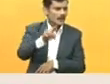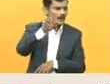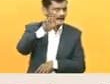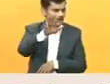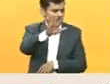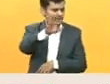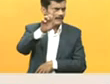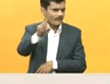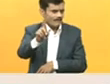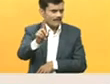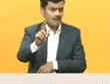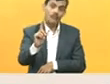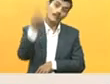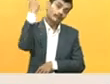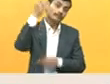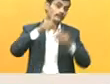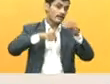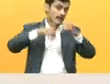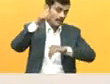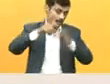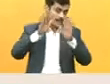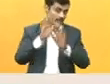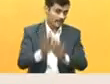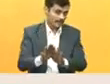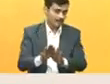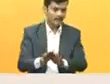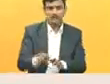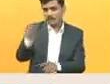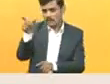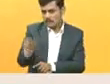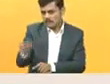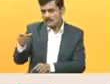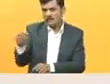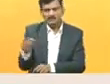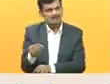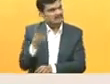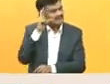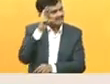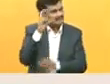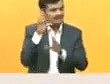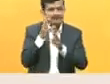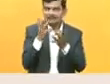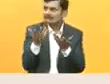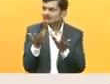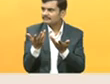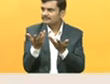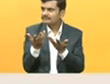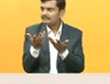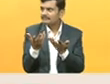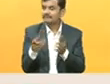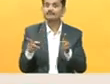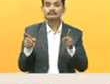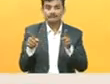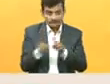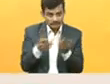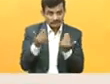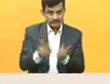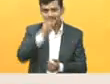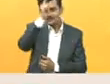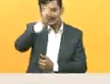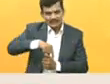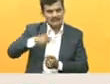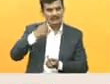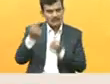1951-52 में पहली बार चुनाव हुए तो कुछ लोगों को संशय था कि क्या देश का